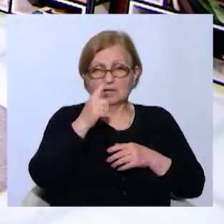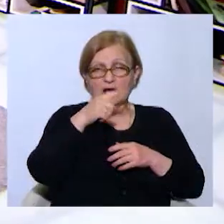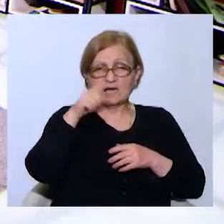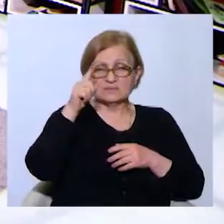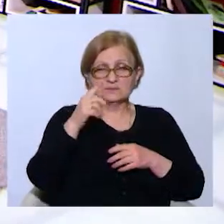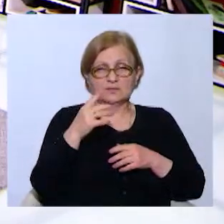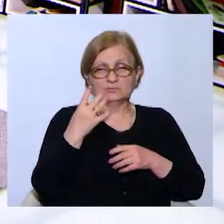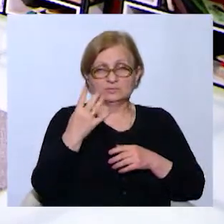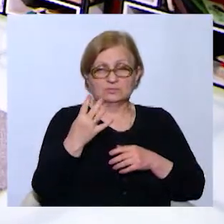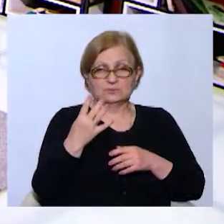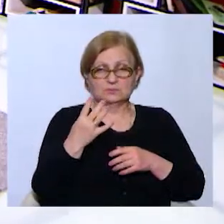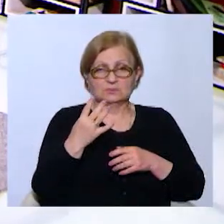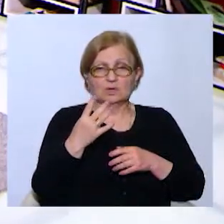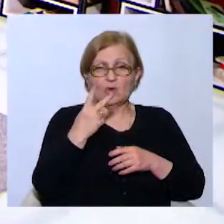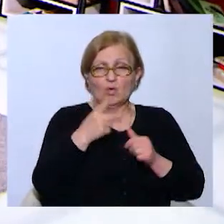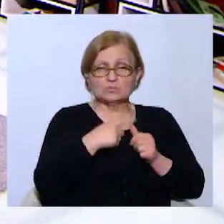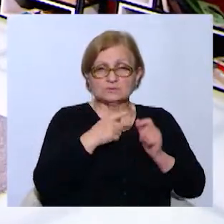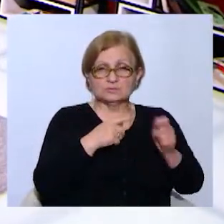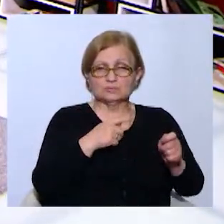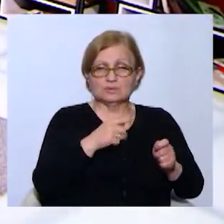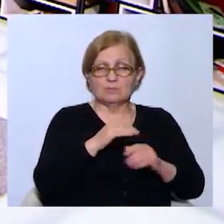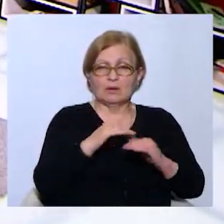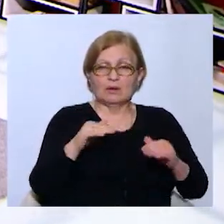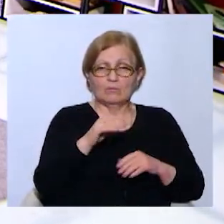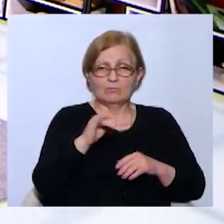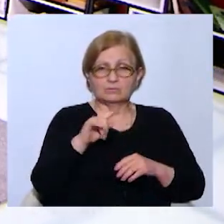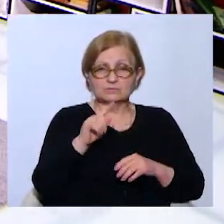4. 2-ს ეწოდება ფუძე, 4-ს ეწოდება